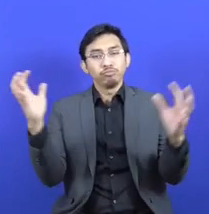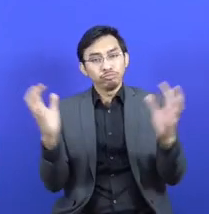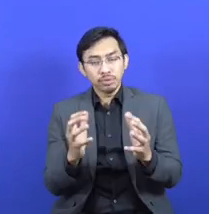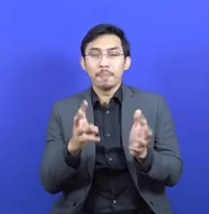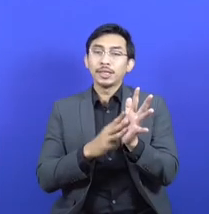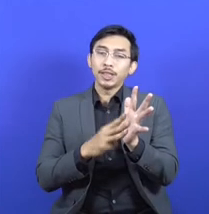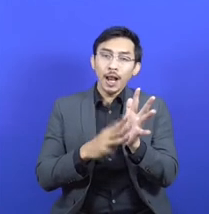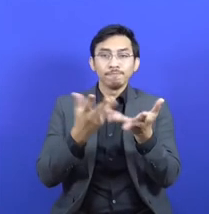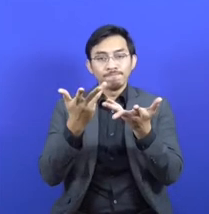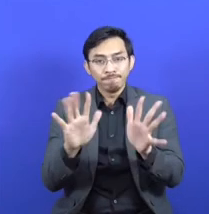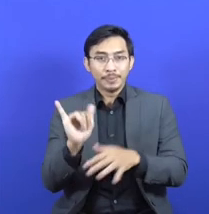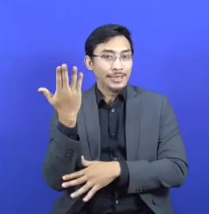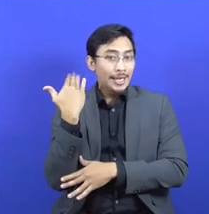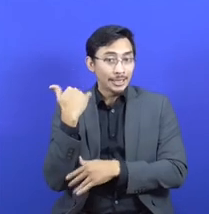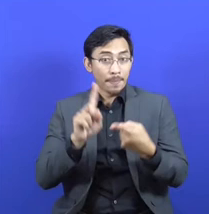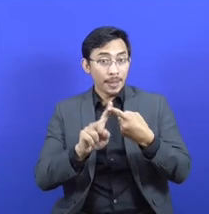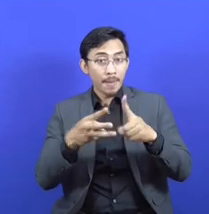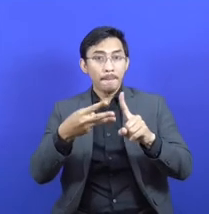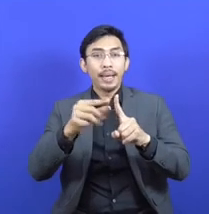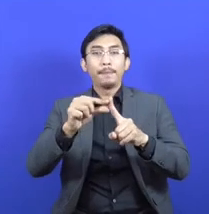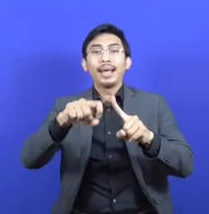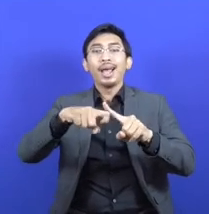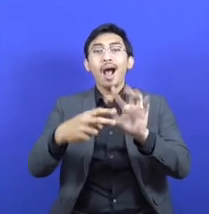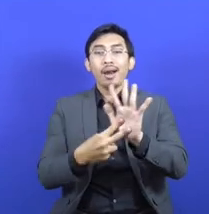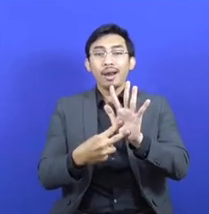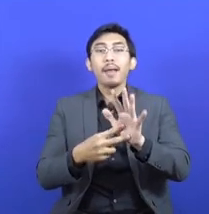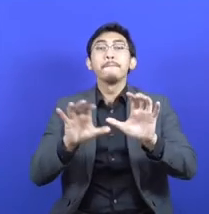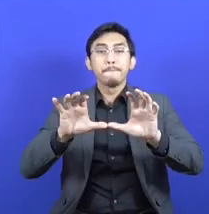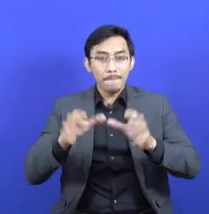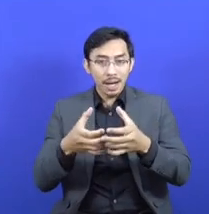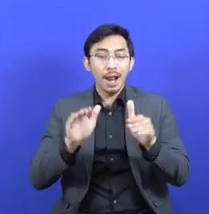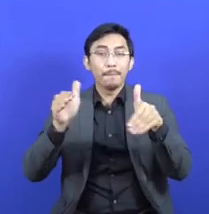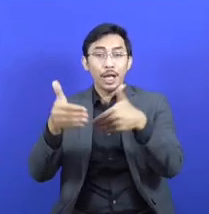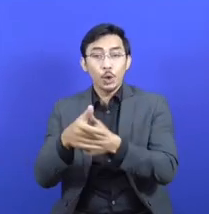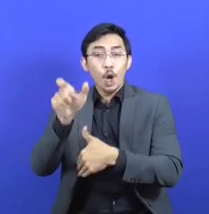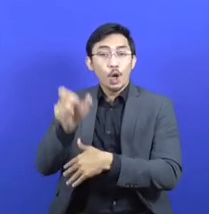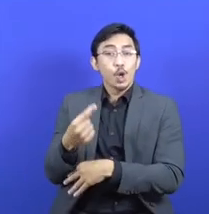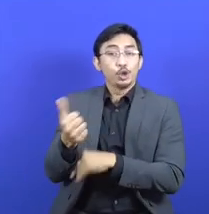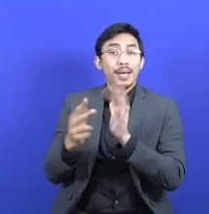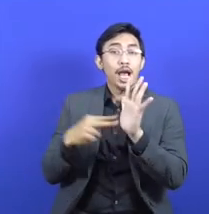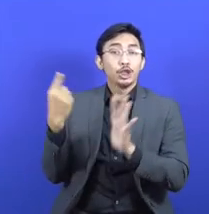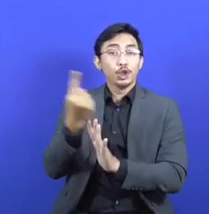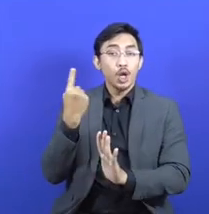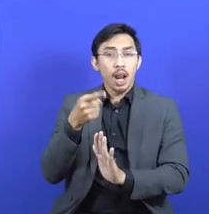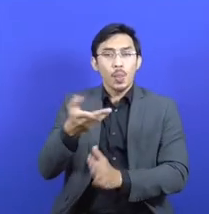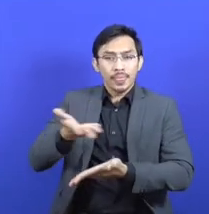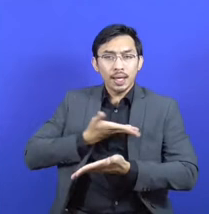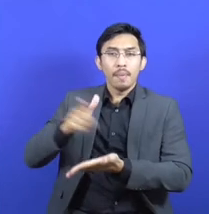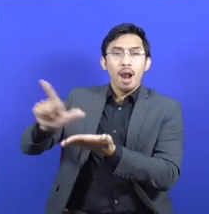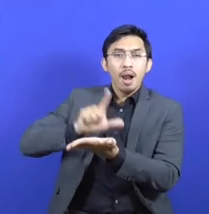tadi. Pertama ada BPKN, yaitu Badan Perlindungan Konsumen Nasional, yang menerima